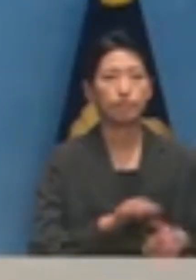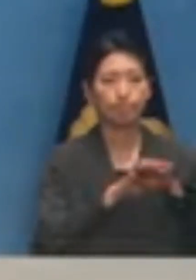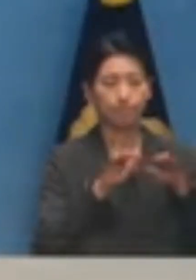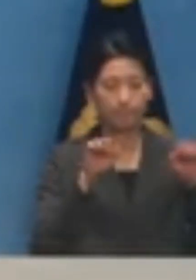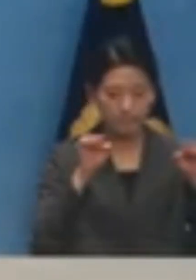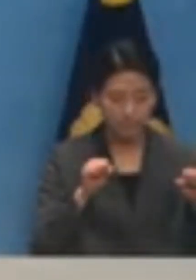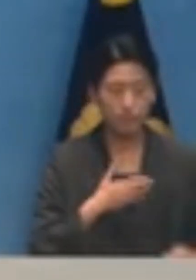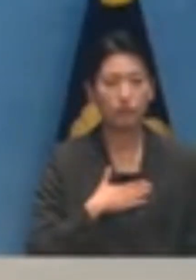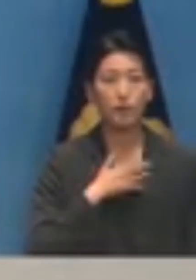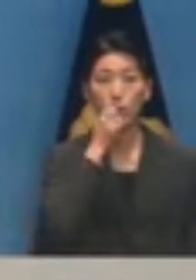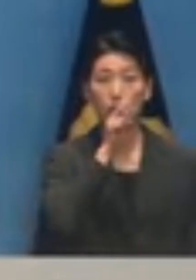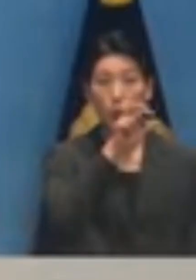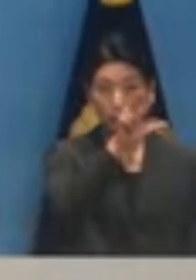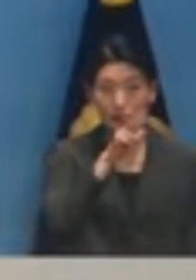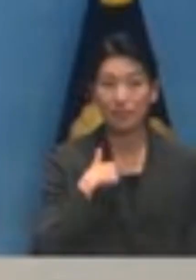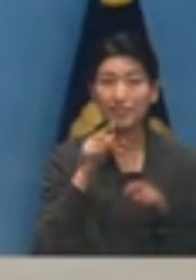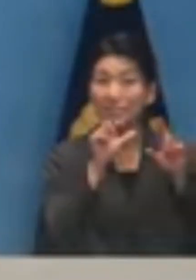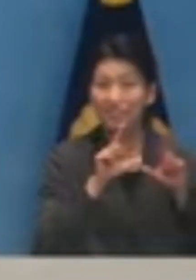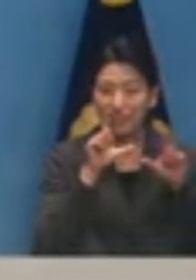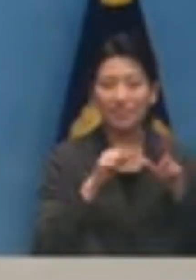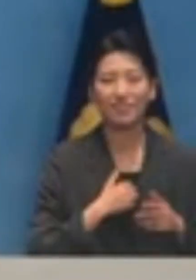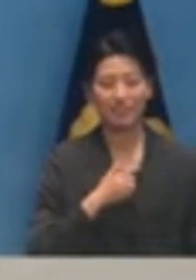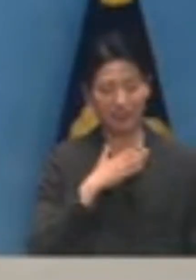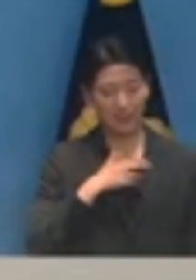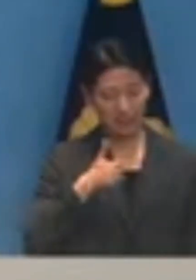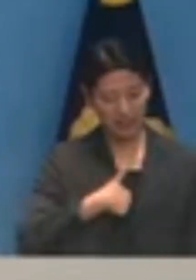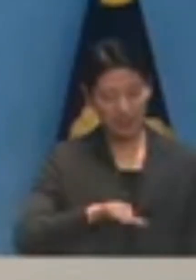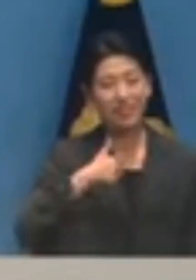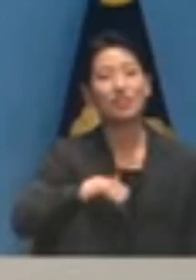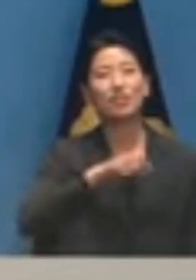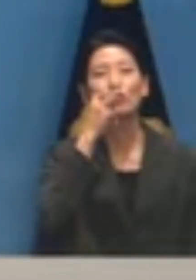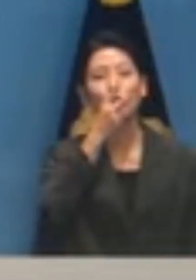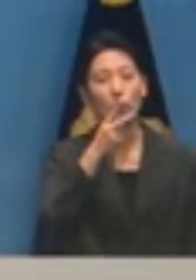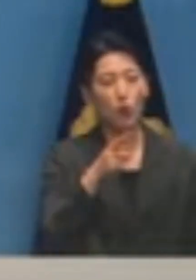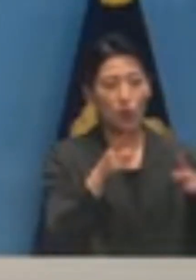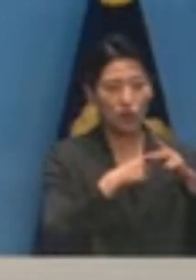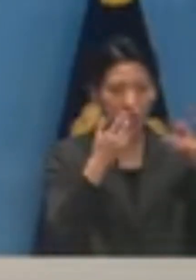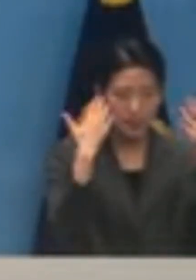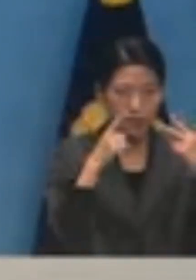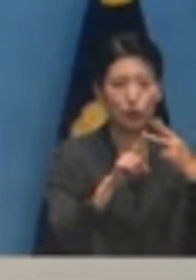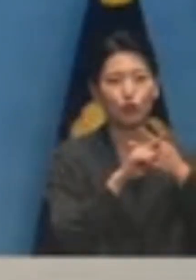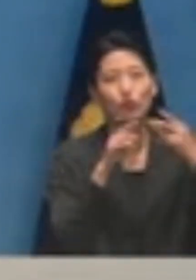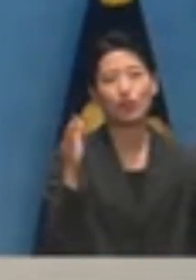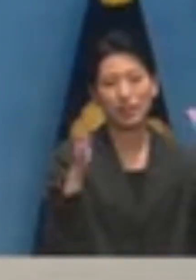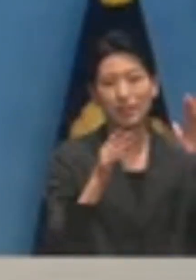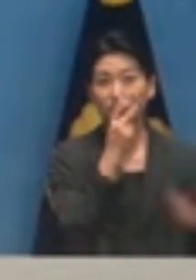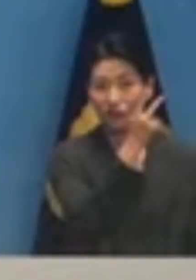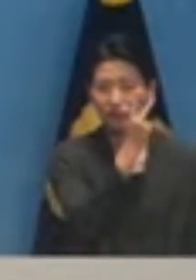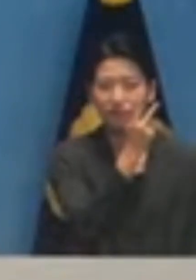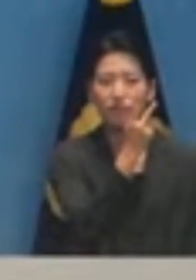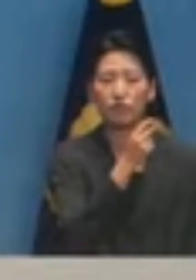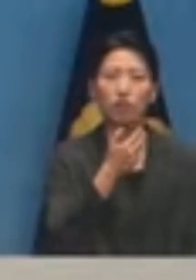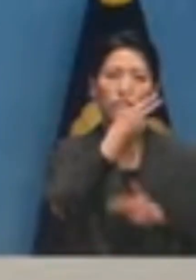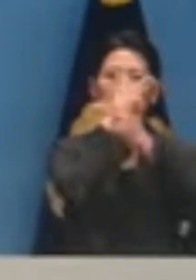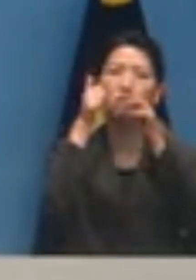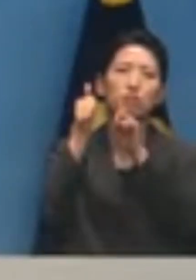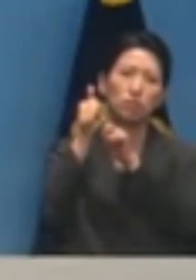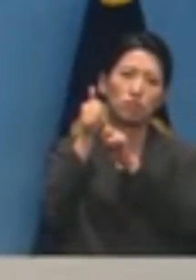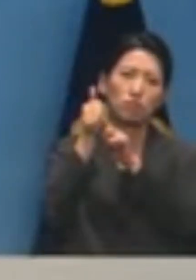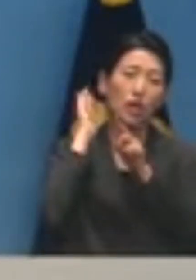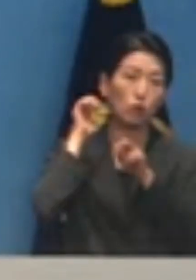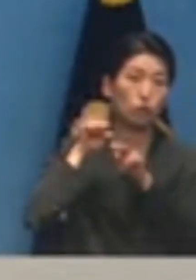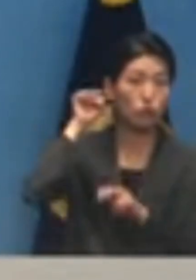안녕하세요. 저는 용인에 거주하고 있는 초등, 중등 형제를 키우고 있는 학부모입니다. 이재명 더불어민주당 대선